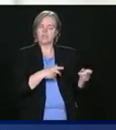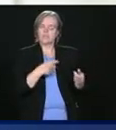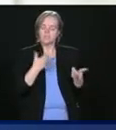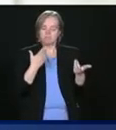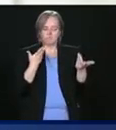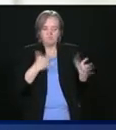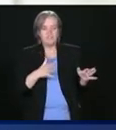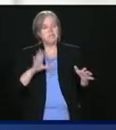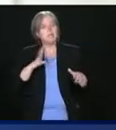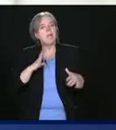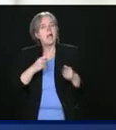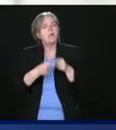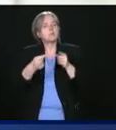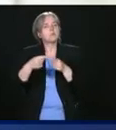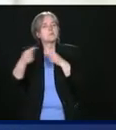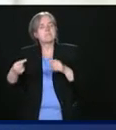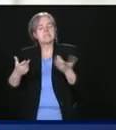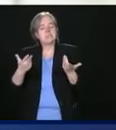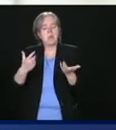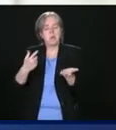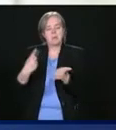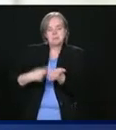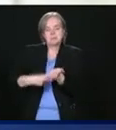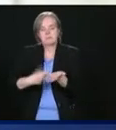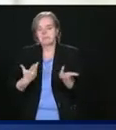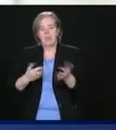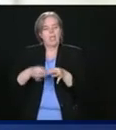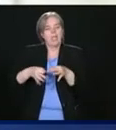partisanerie? Vous n'êtes pas capable de mettre de l'eau dans votre vin?